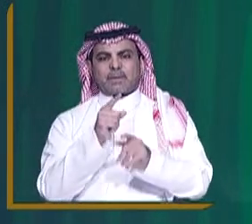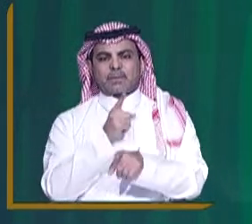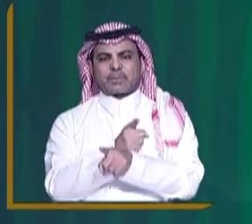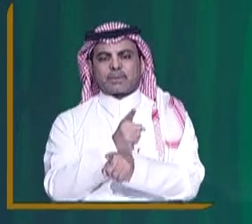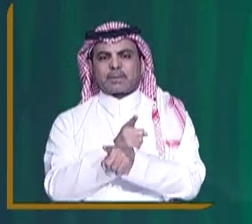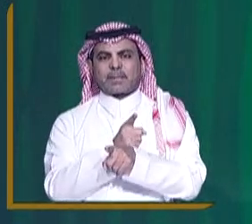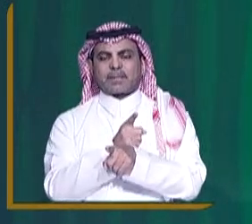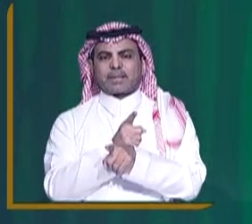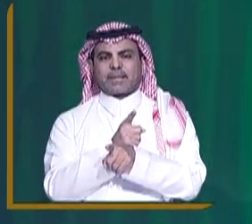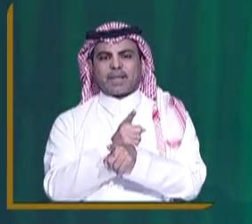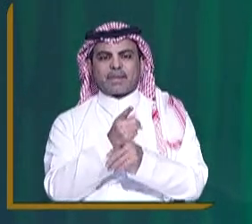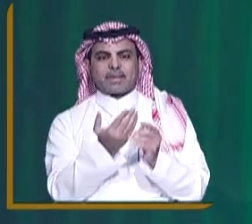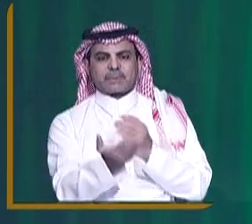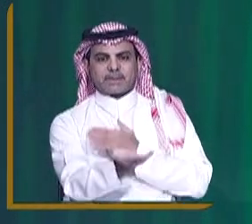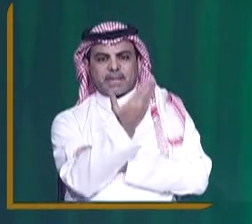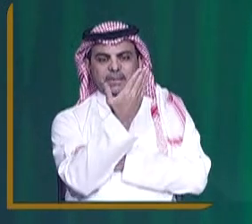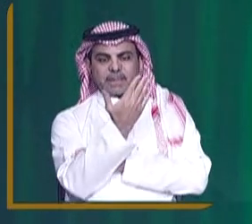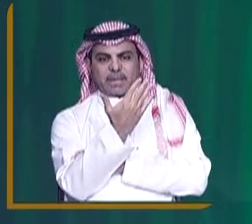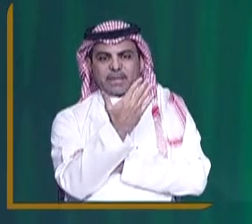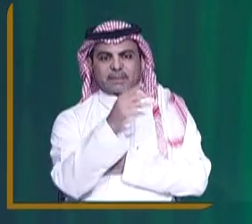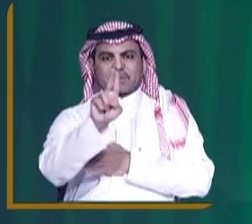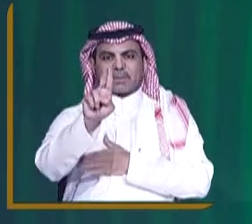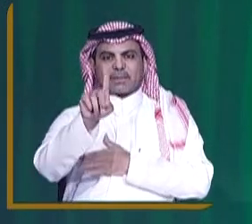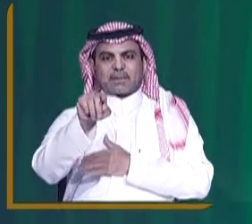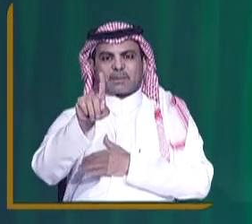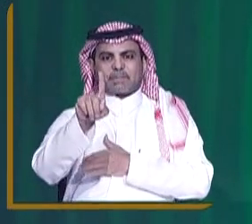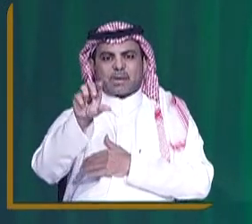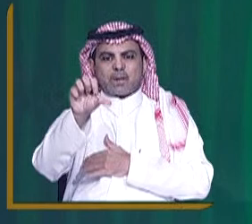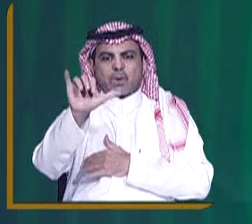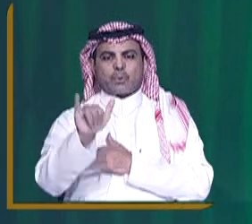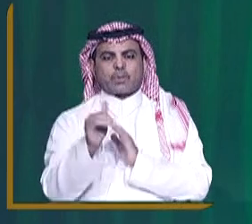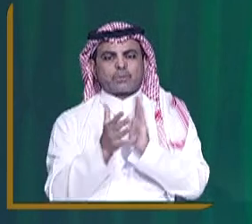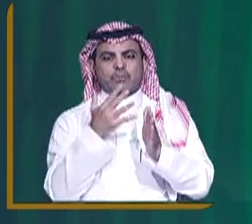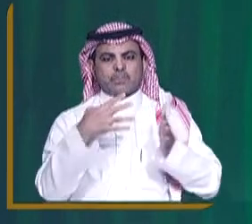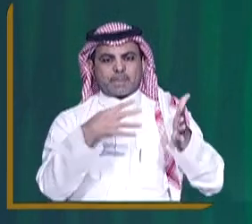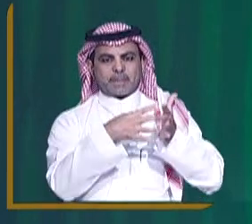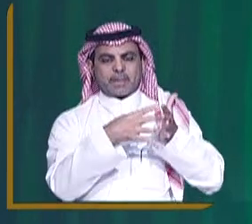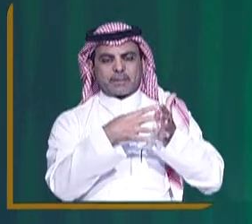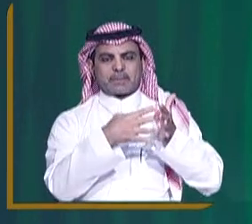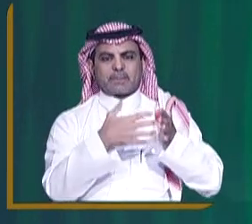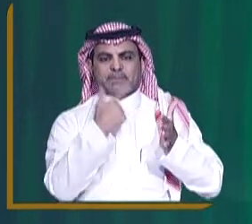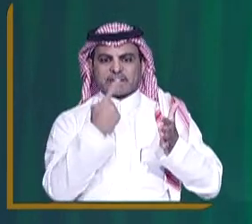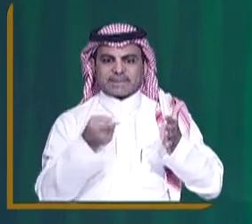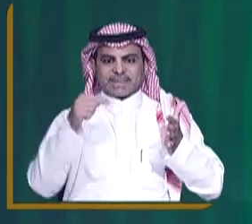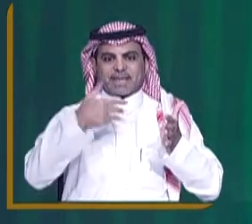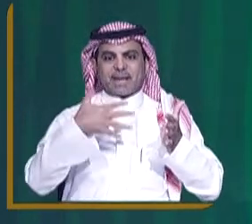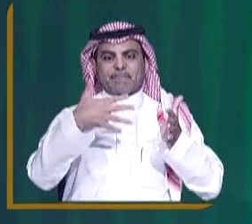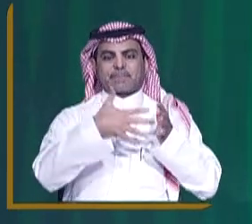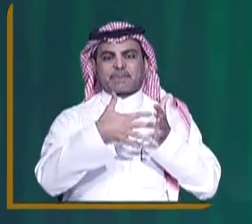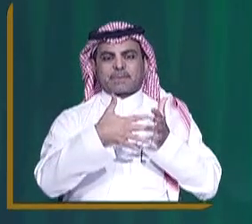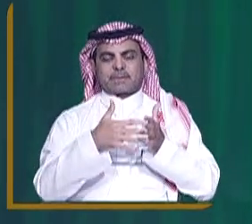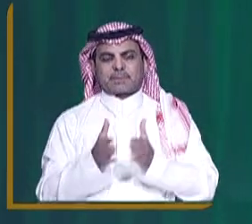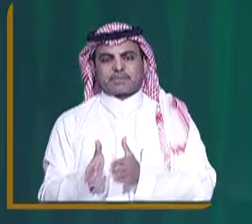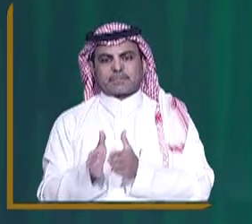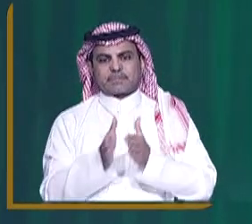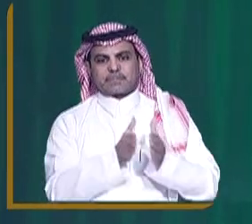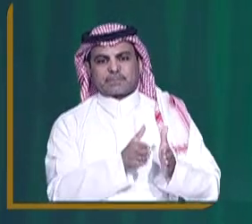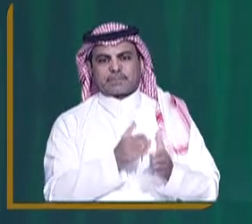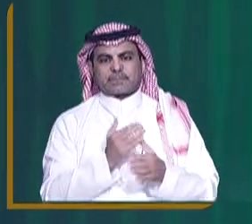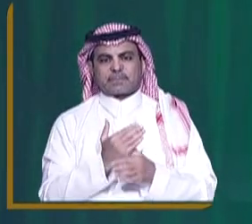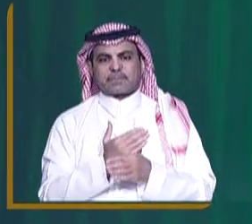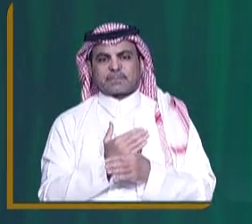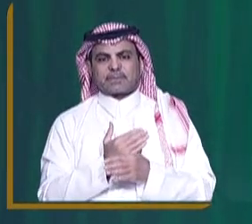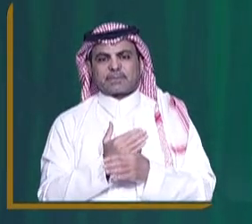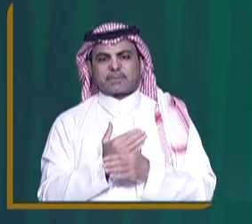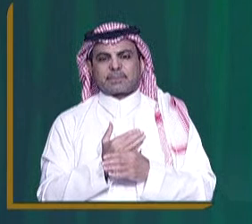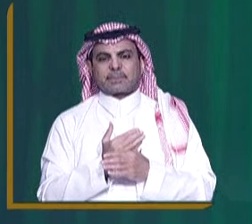الوظائف التعليمية مع وجود الأفضلية للتربويين. السؤال الآخر، نعود لملف التخصيص. السؤال الأول وش طول عمر؟